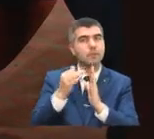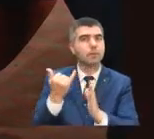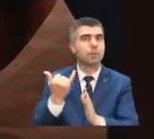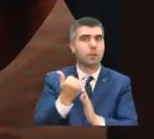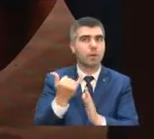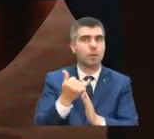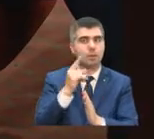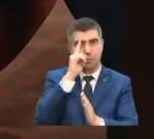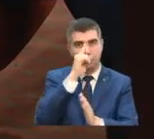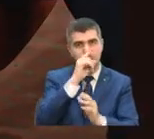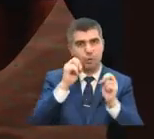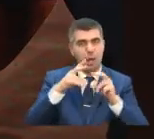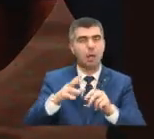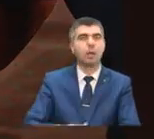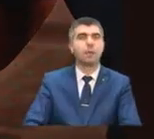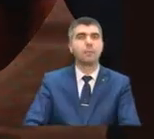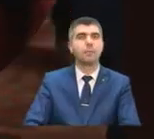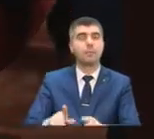المسألة. بالنسبة ل